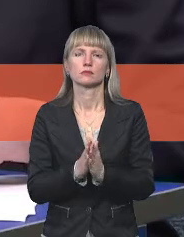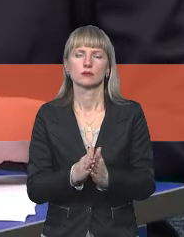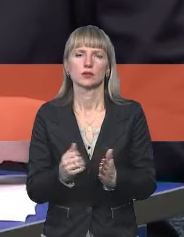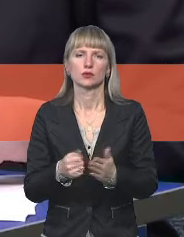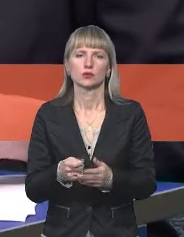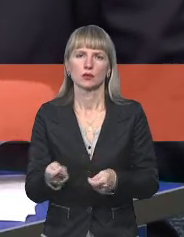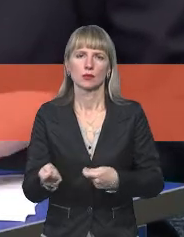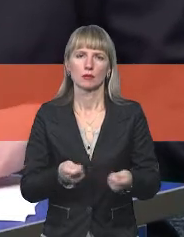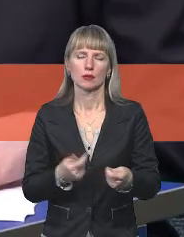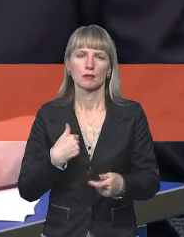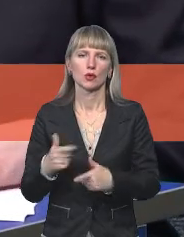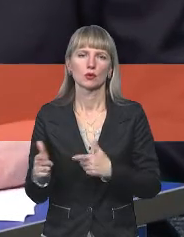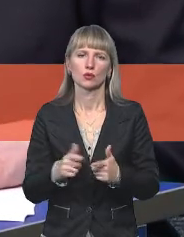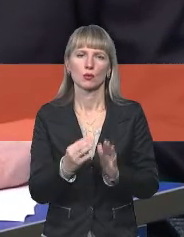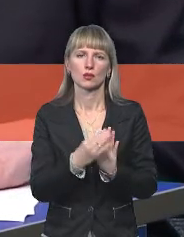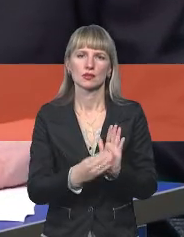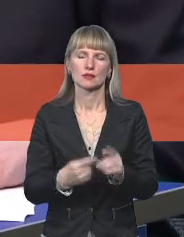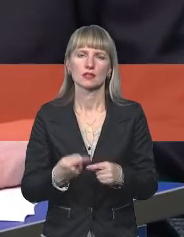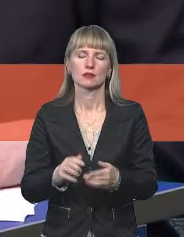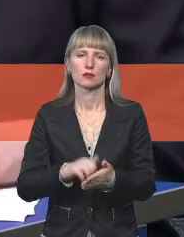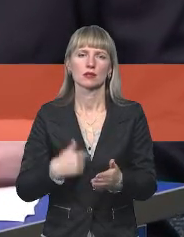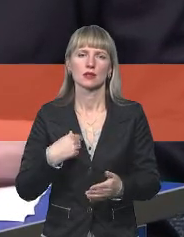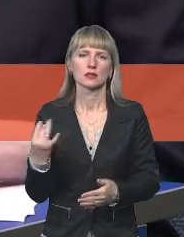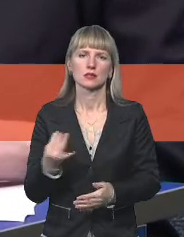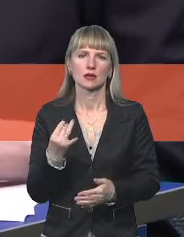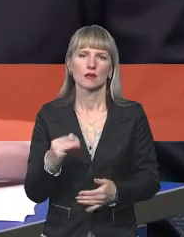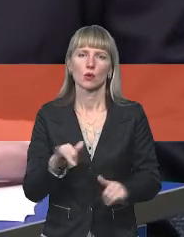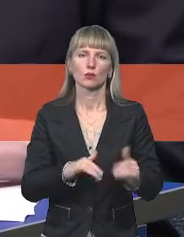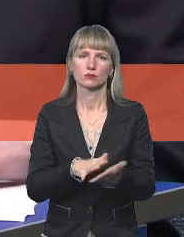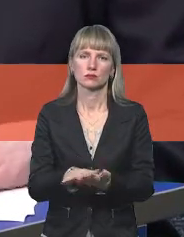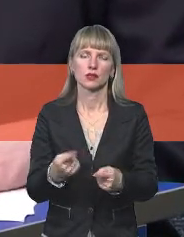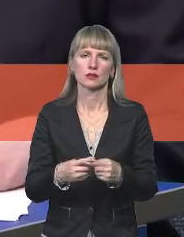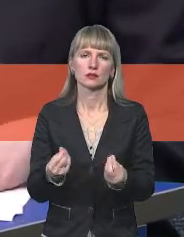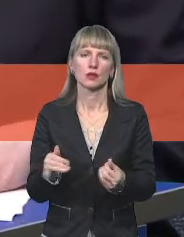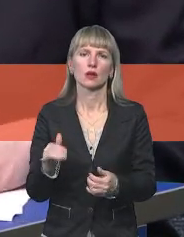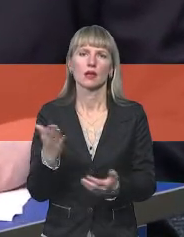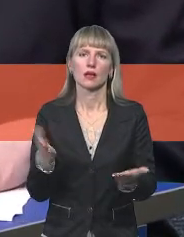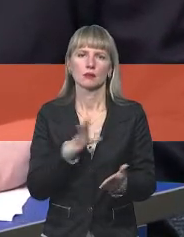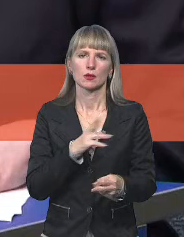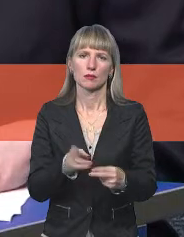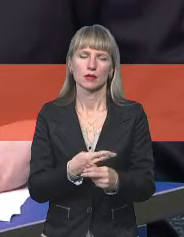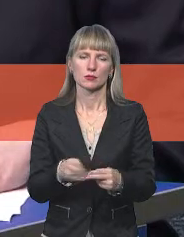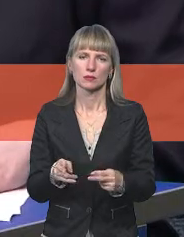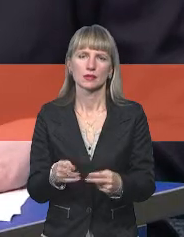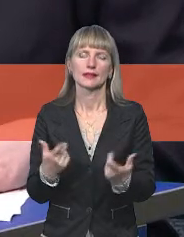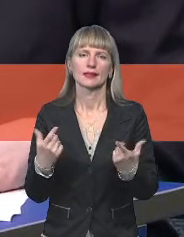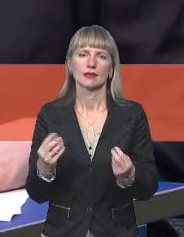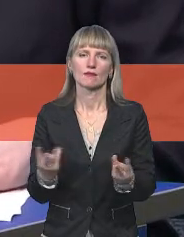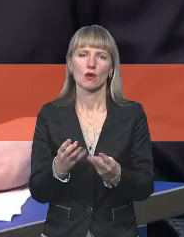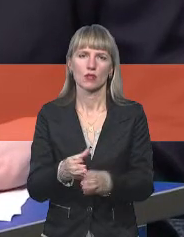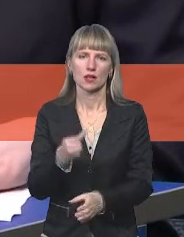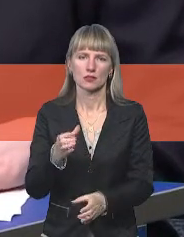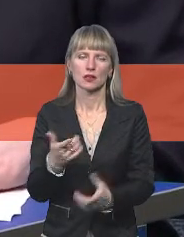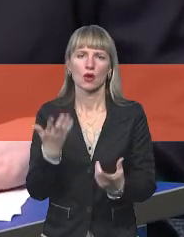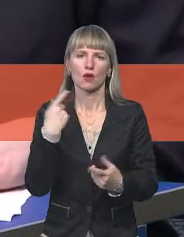до департаменту, ми готуємо звіт з цього приводу. Нас дуже цікавить, куди витрачені ці кошти, які перерозподілені, де